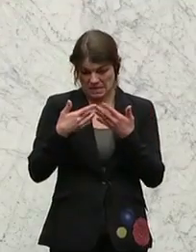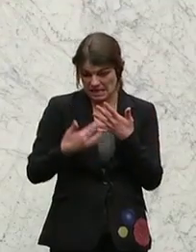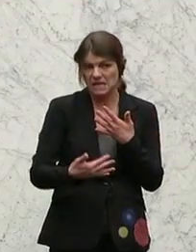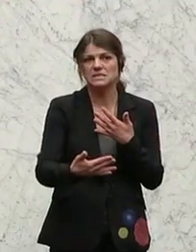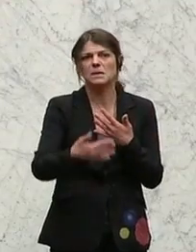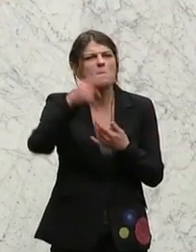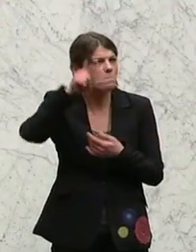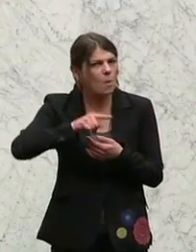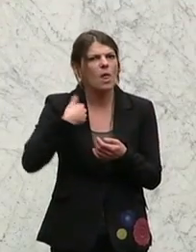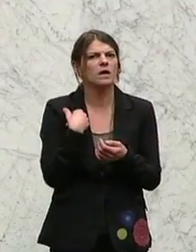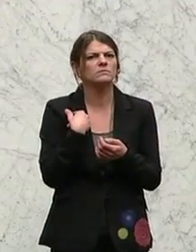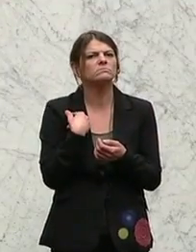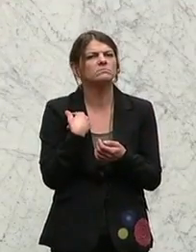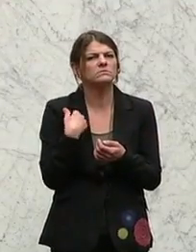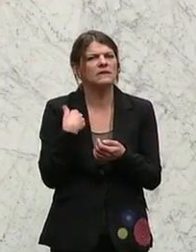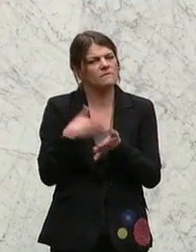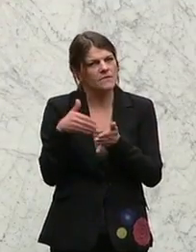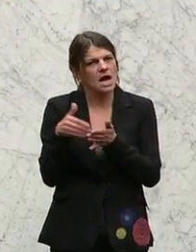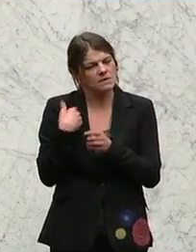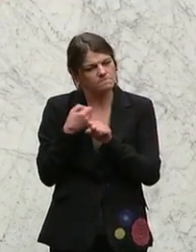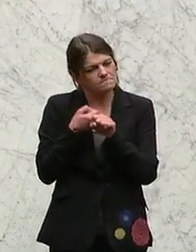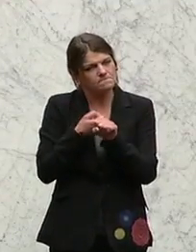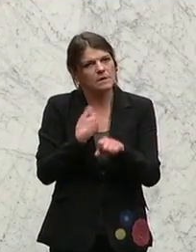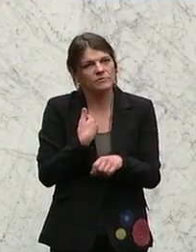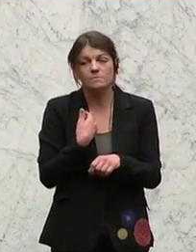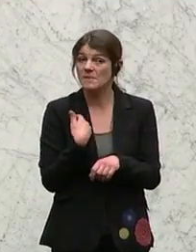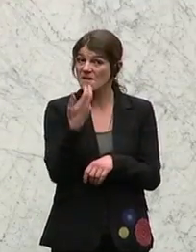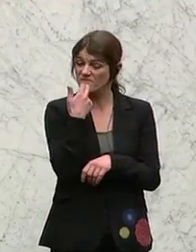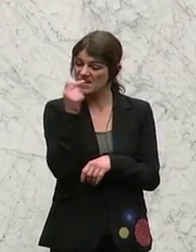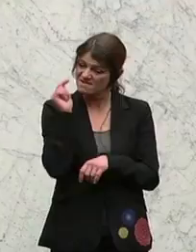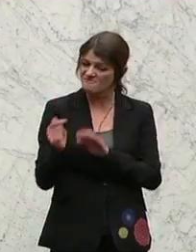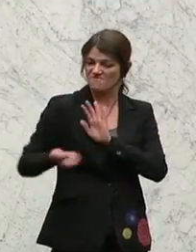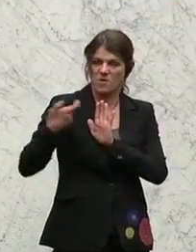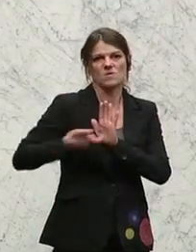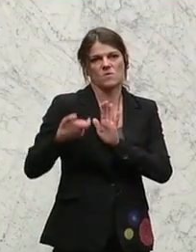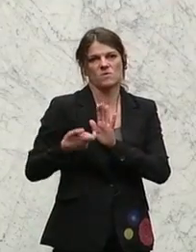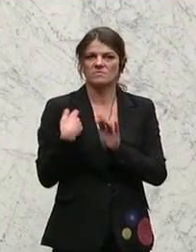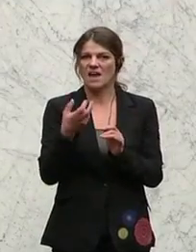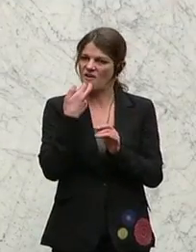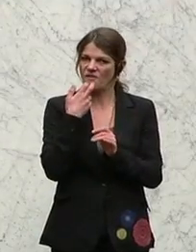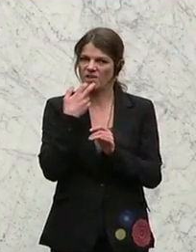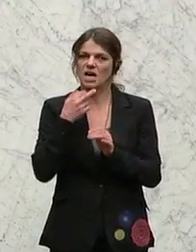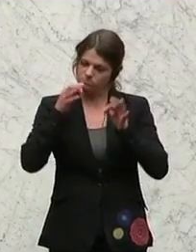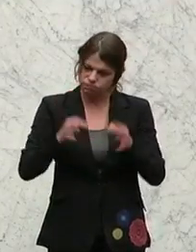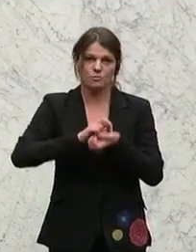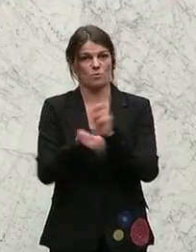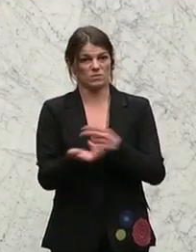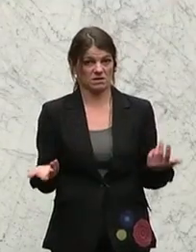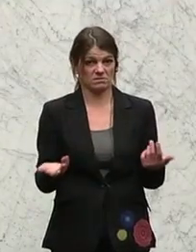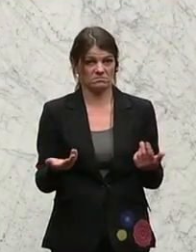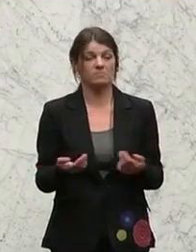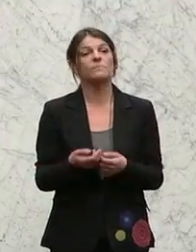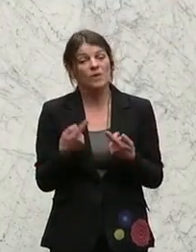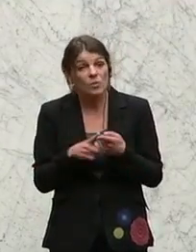nächsten Monaten daran konsequent arbeiten, genau diese Forderung in dieser Form auf die Wege zu bringen,